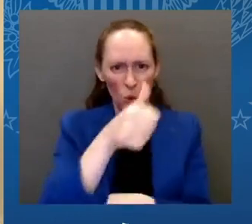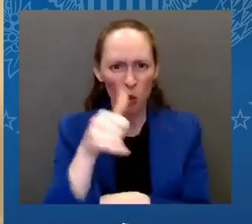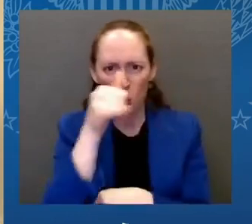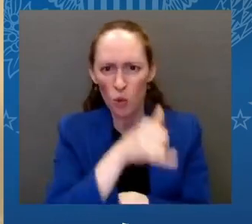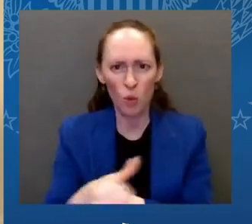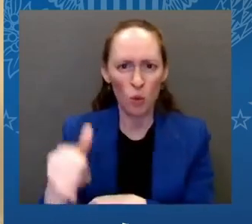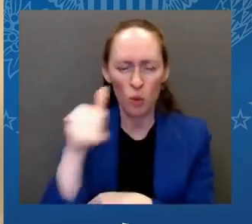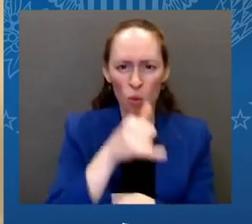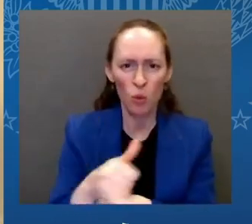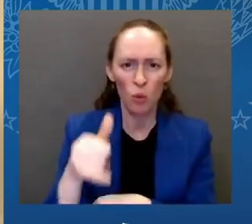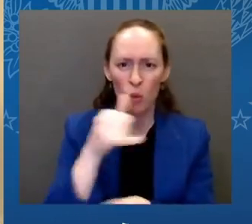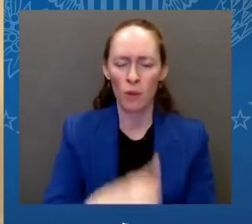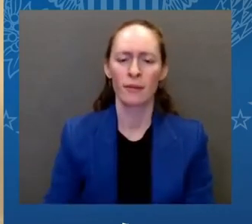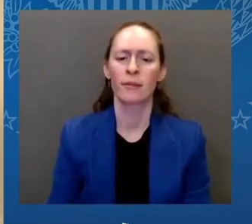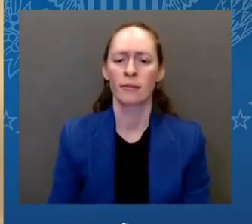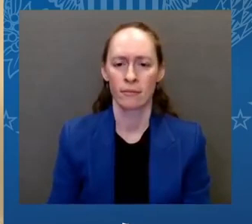це розуміють.